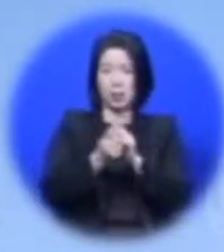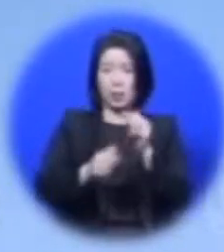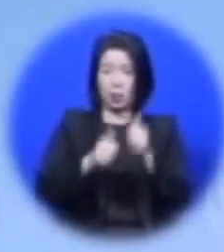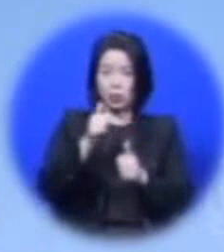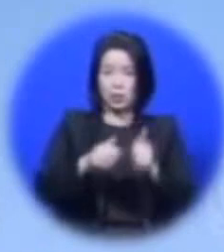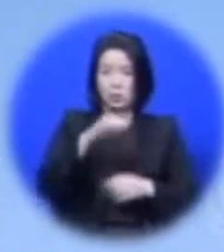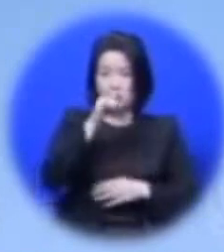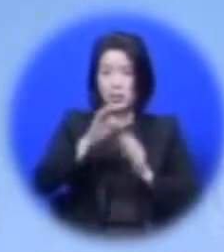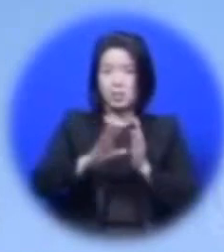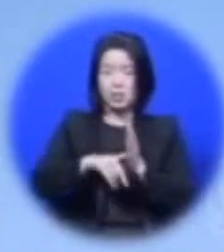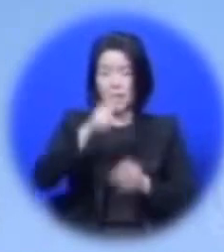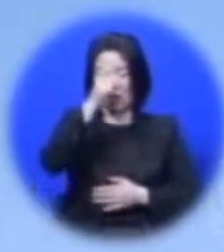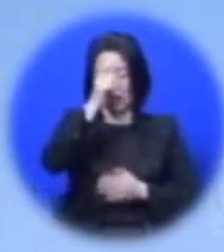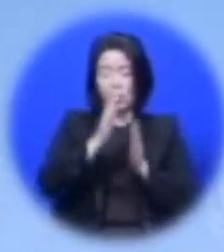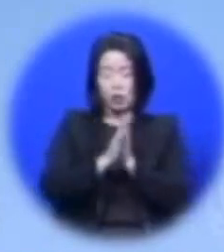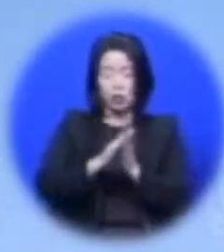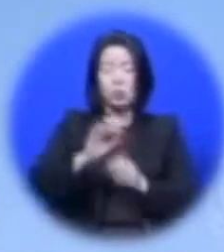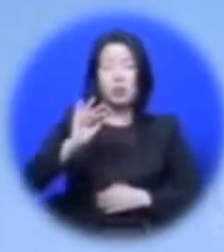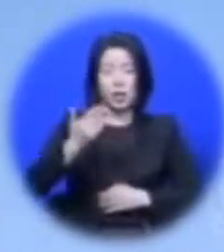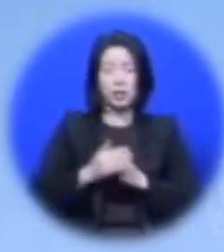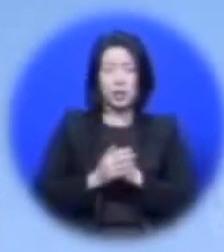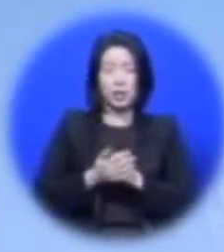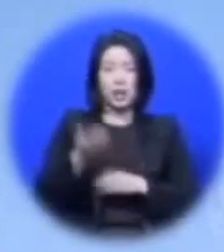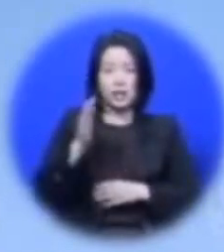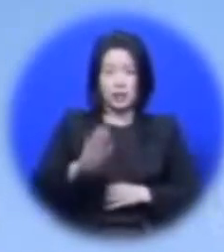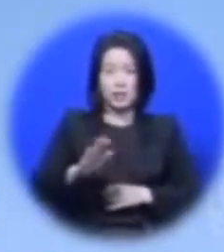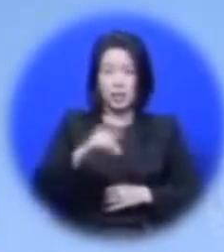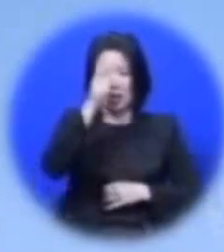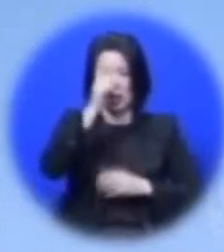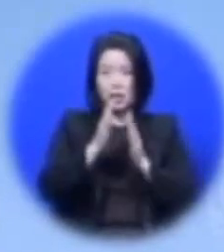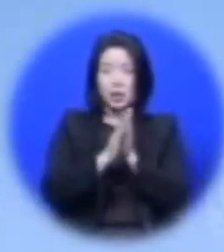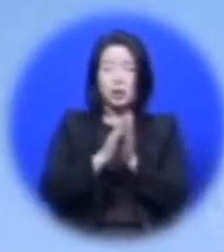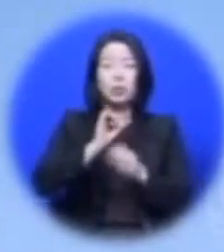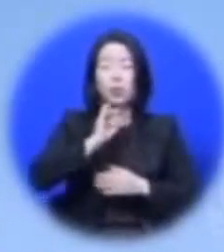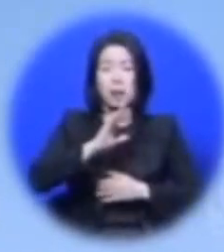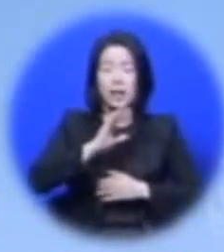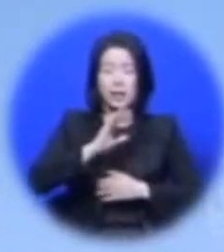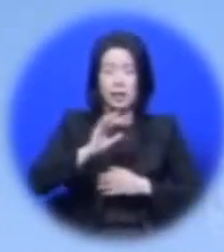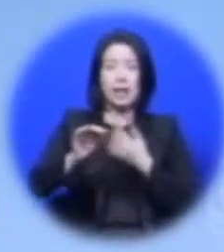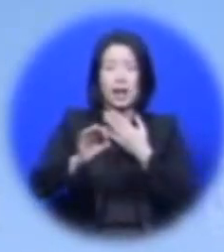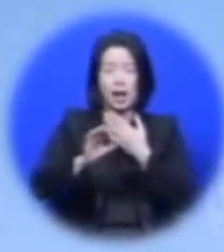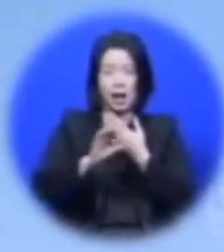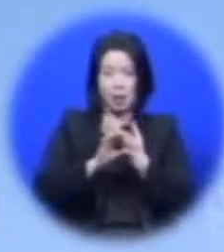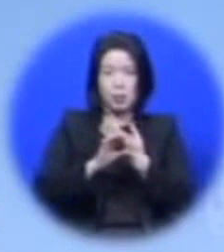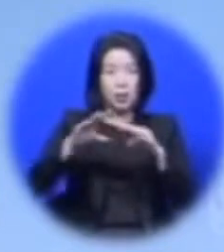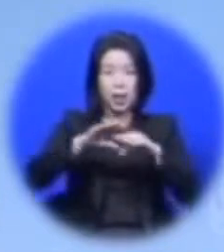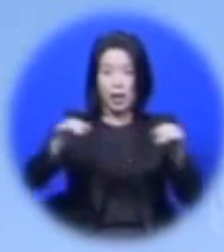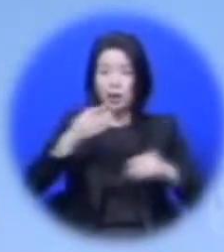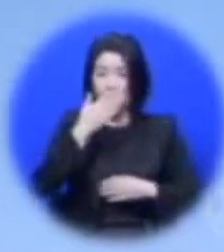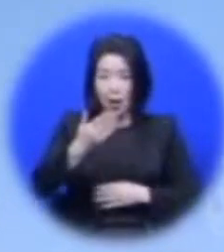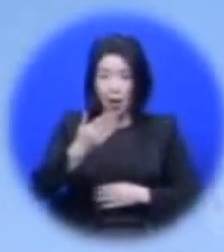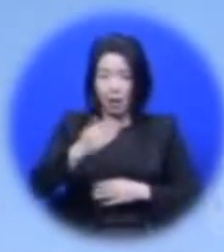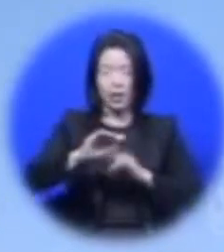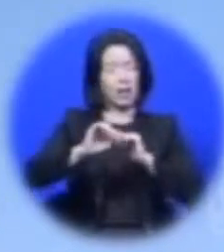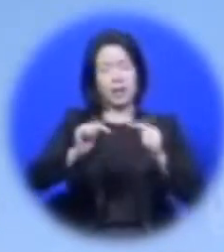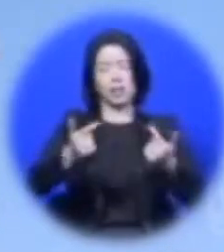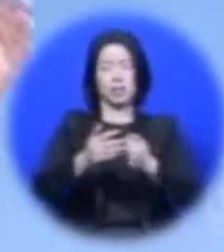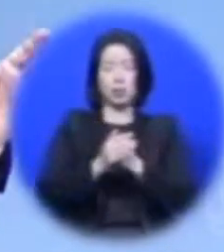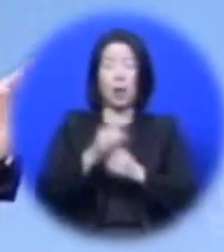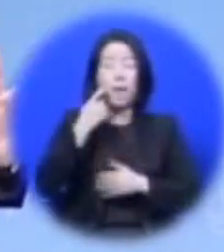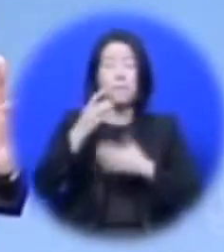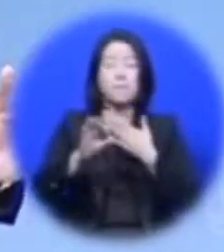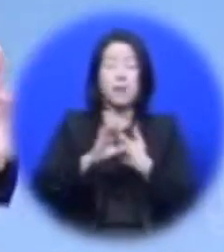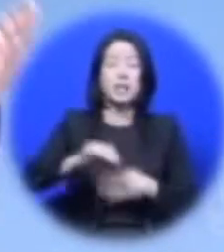그죠? 그런데 그냥 기도만 하면 다 해결이 되는가? 그렇지 않습니다. 만약에 우리가